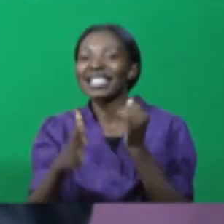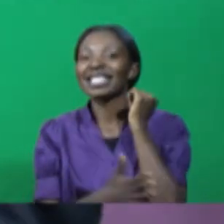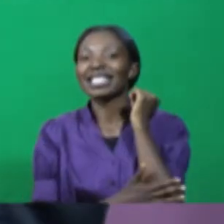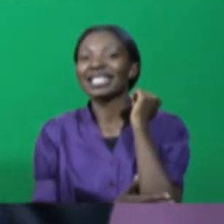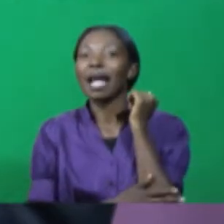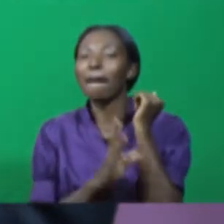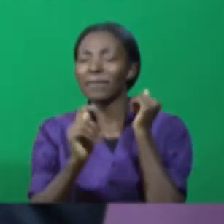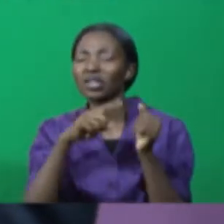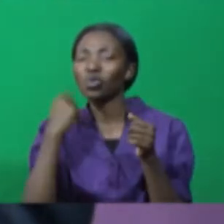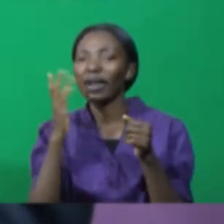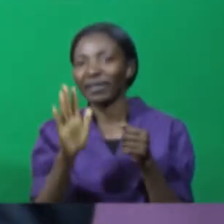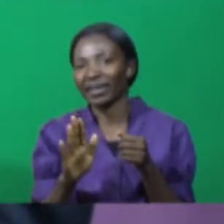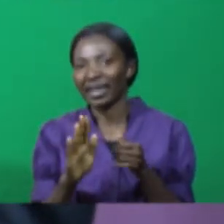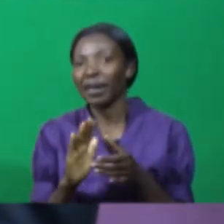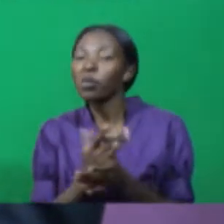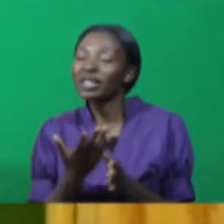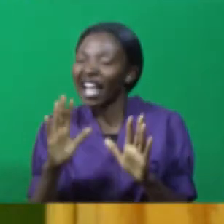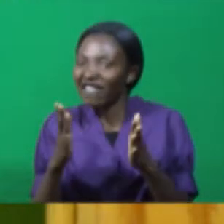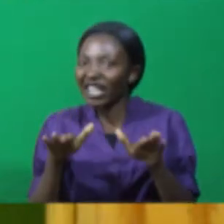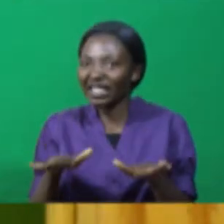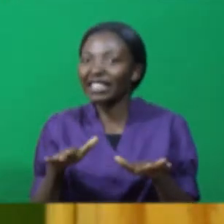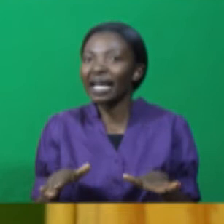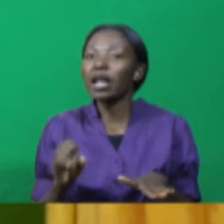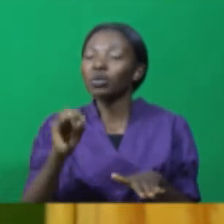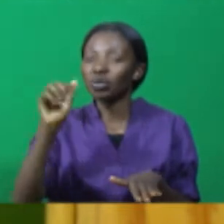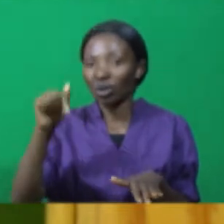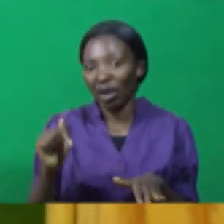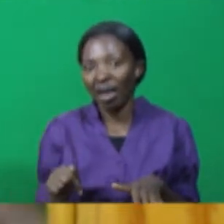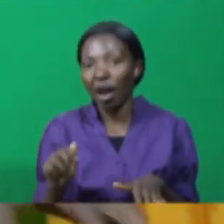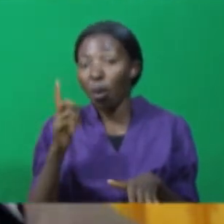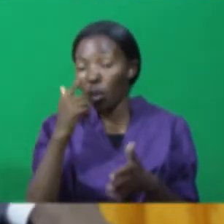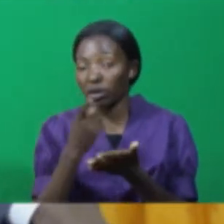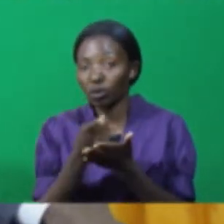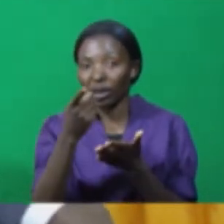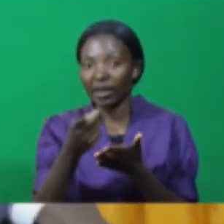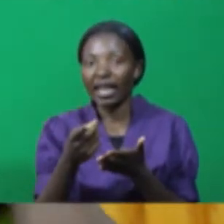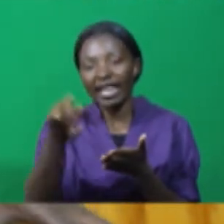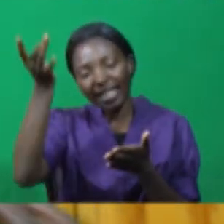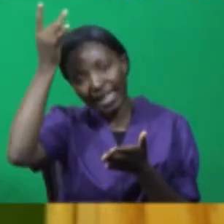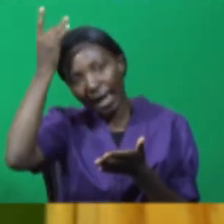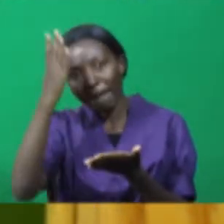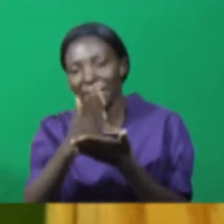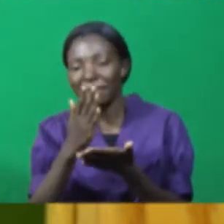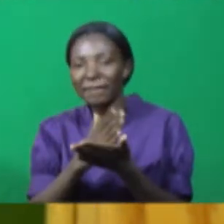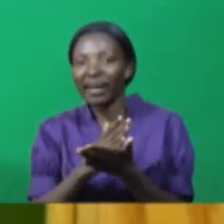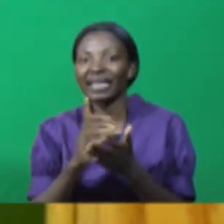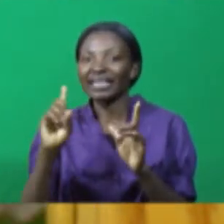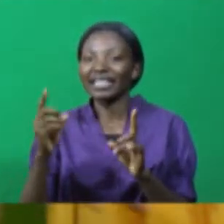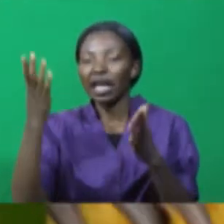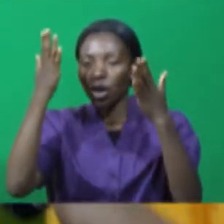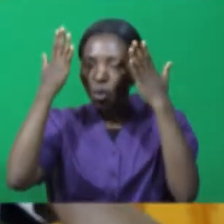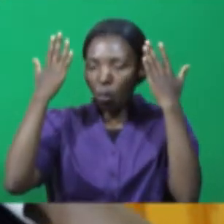Yari mukadzi wako. Mukadzi wake. Saka adaro manje uyu mambo ochironga zuva remuchato.